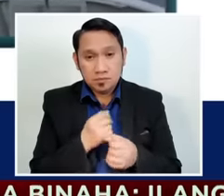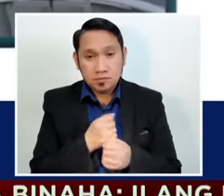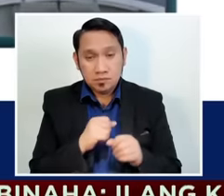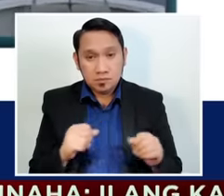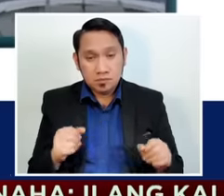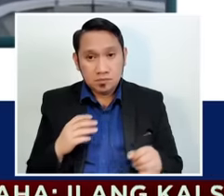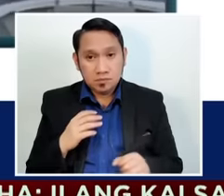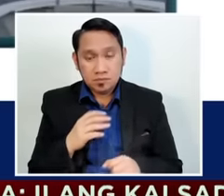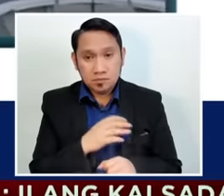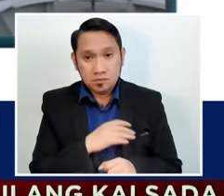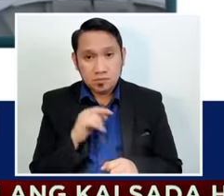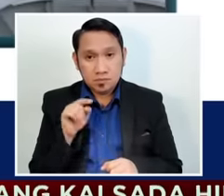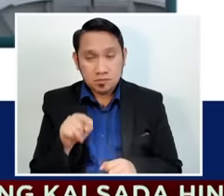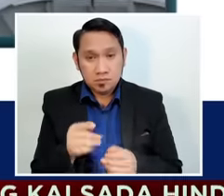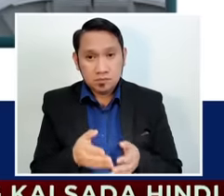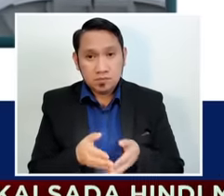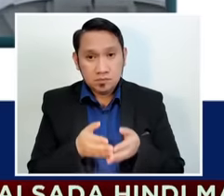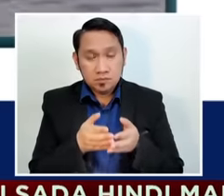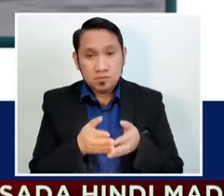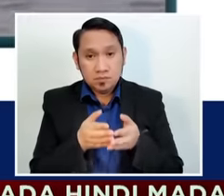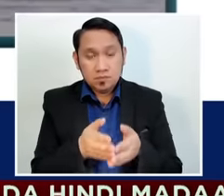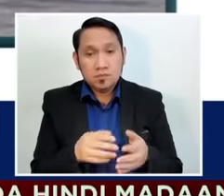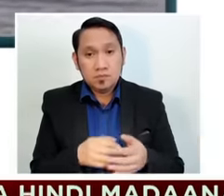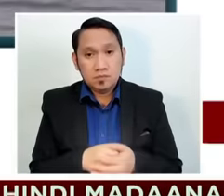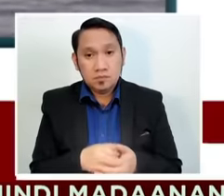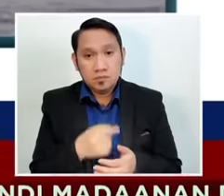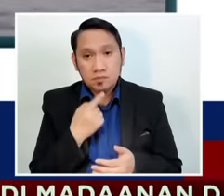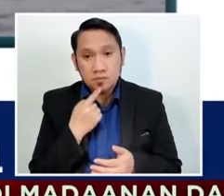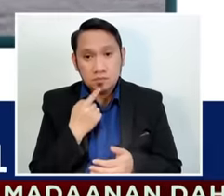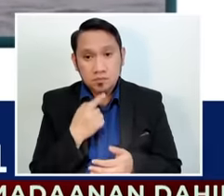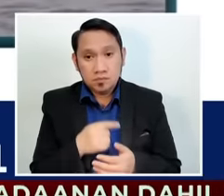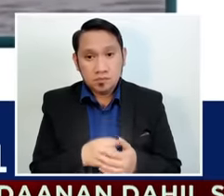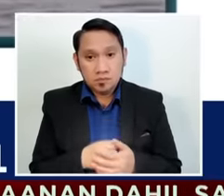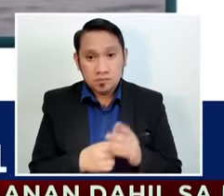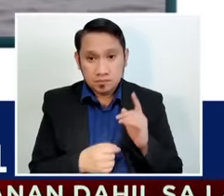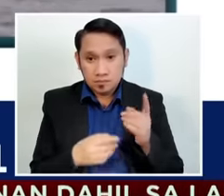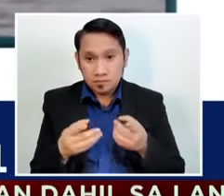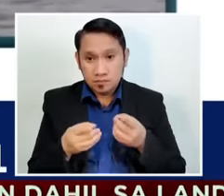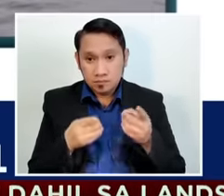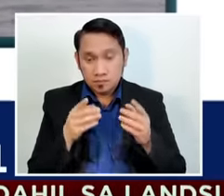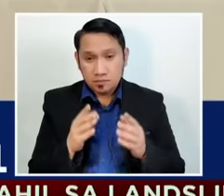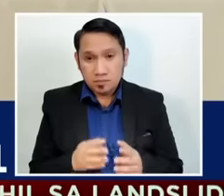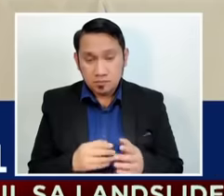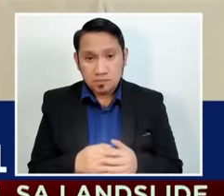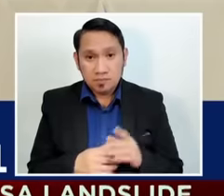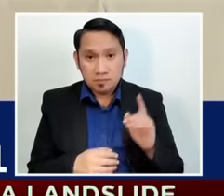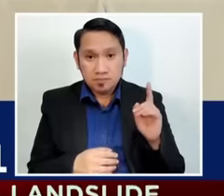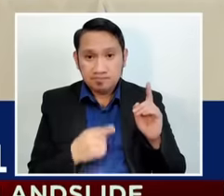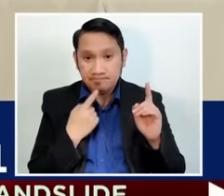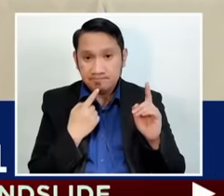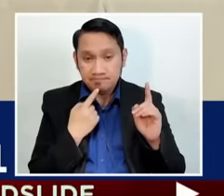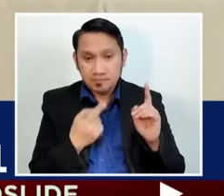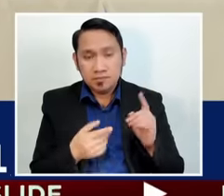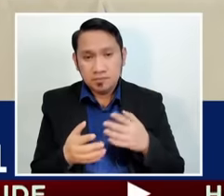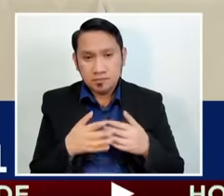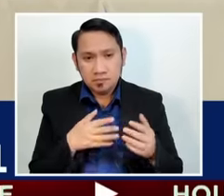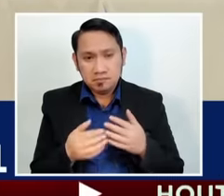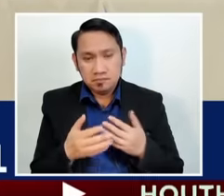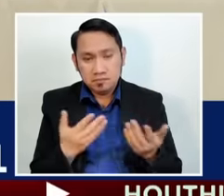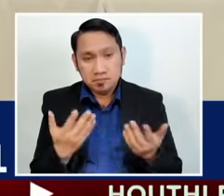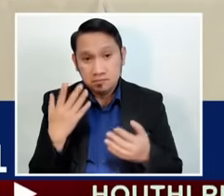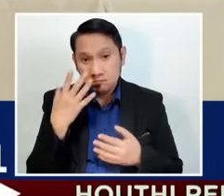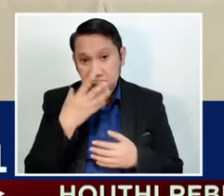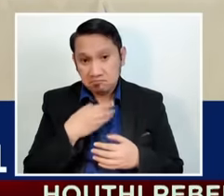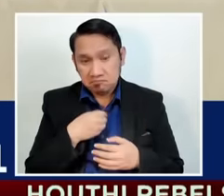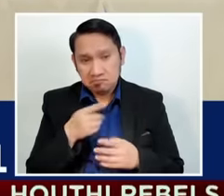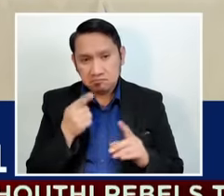civilian Christmas convoy sa Ayungin Shoal. Ayon kay NSC Assistant Director General Jonathan Malaya, bagamat maganda ang hangarin ng Atin